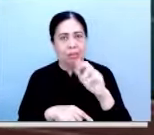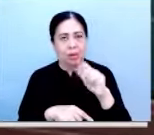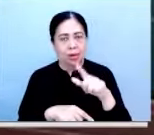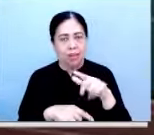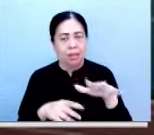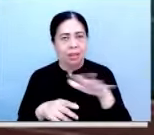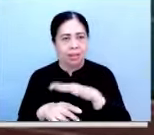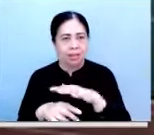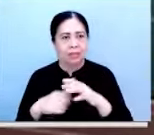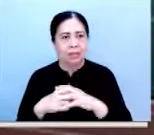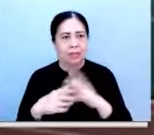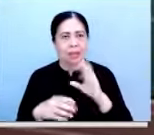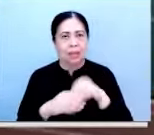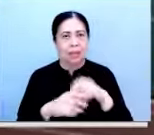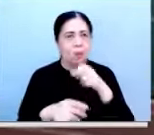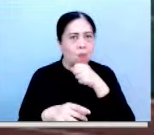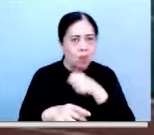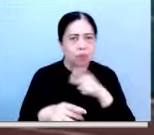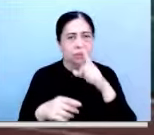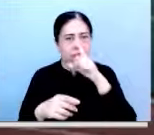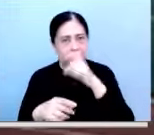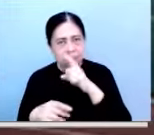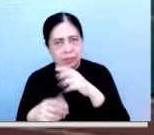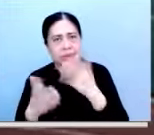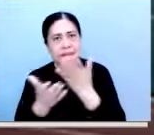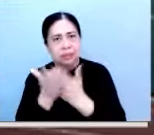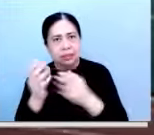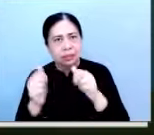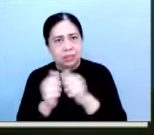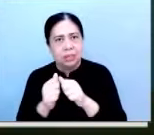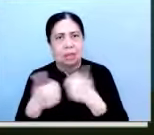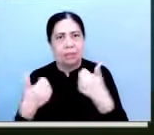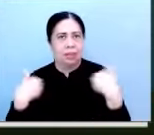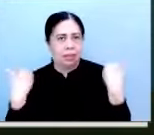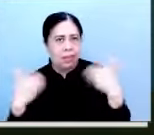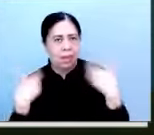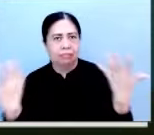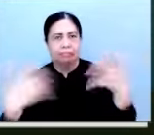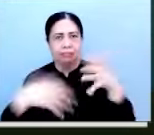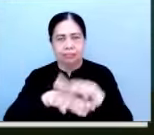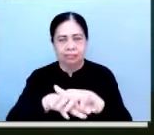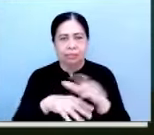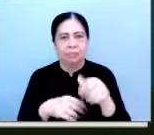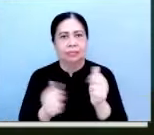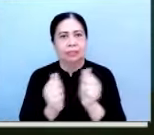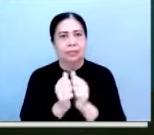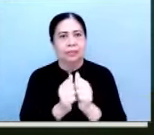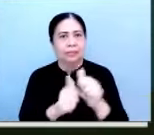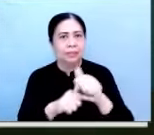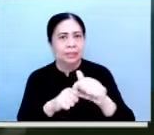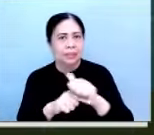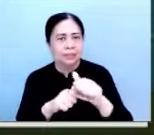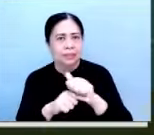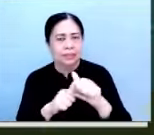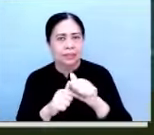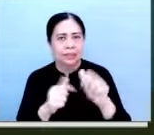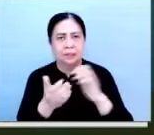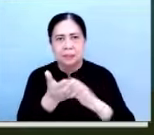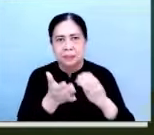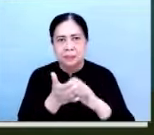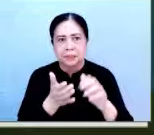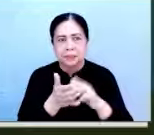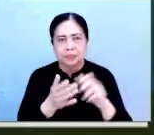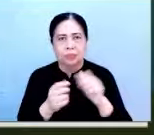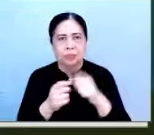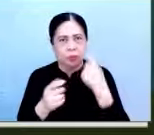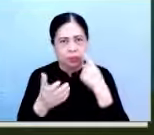ng mga veterano, newcomers at mga manlalaro mula collegiate leagues. Sumabak sa iba't ibang klaseng drills at scrimmages ang Pinoy booters para masukat